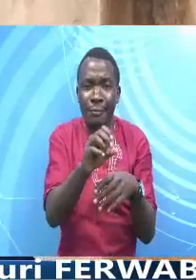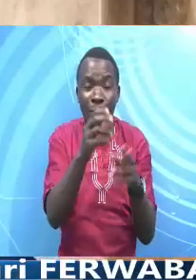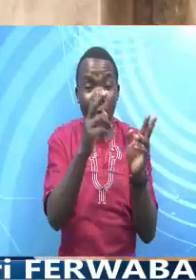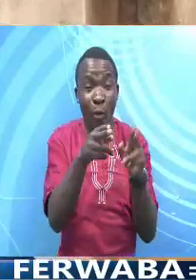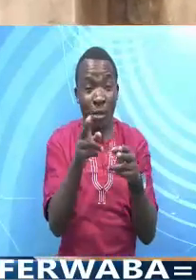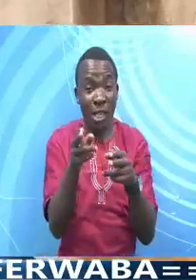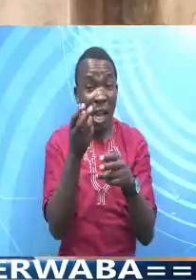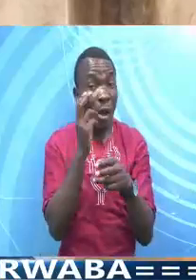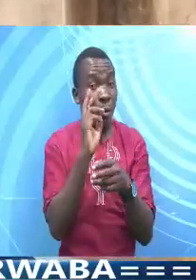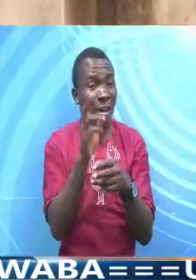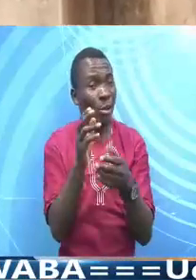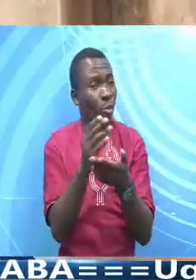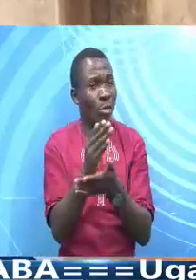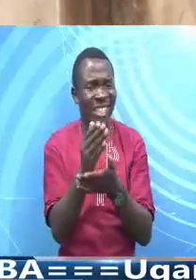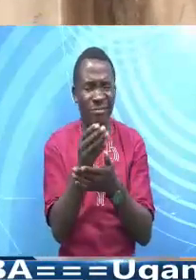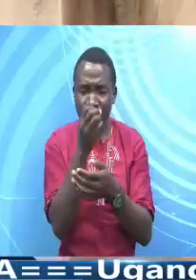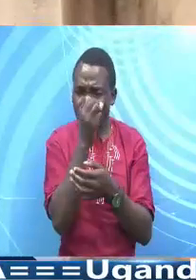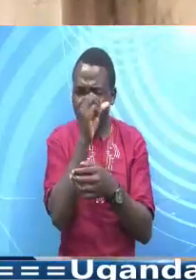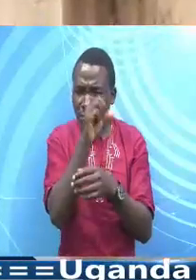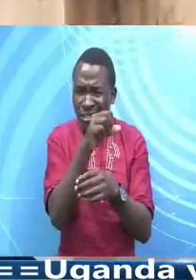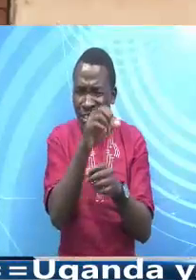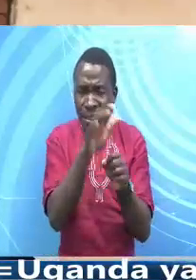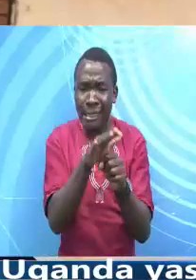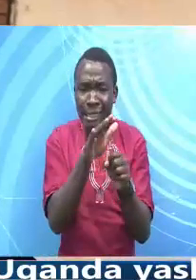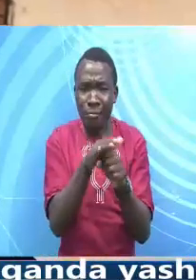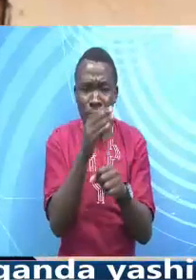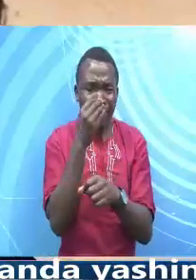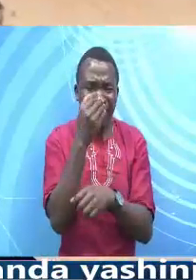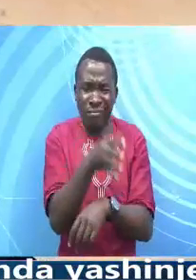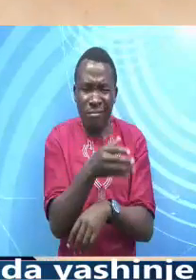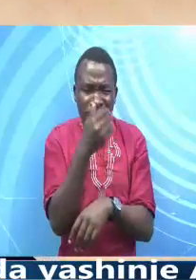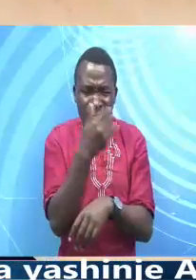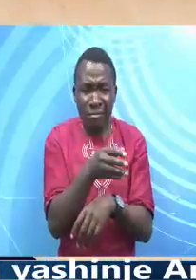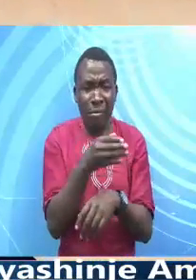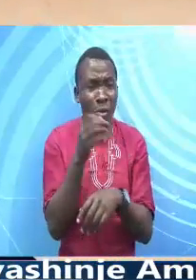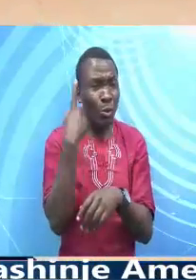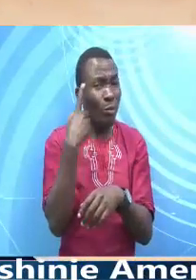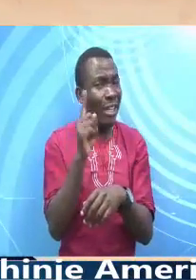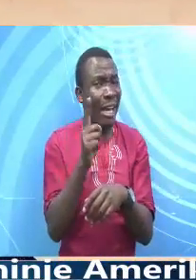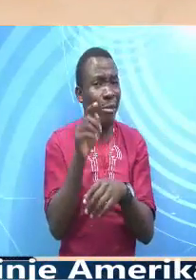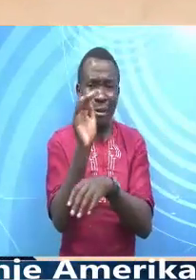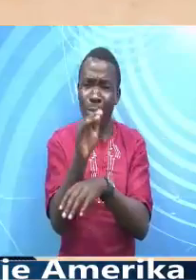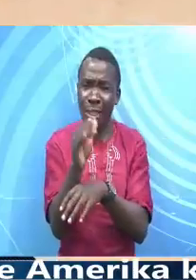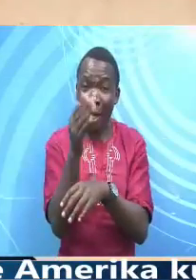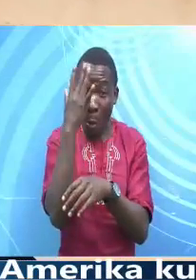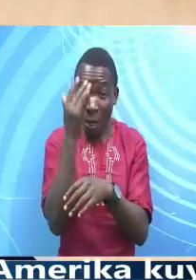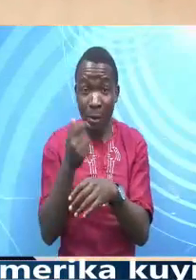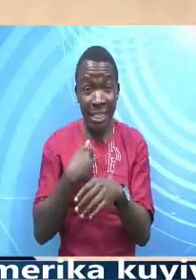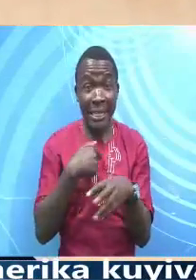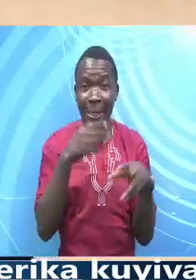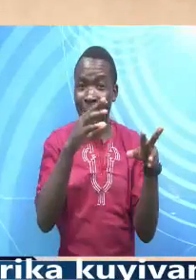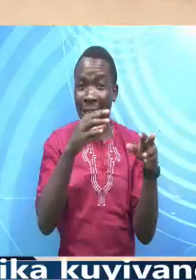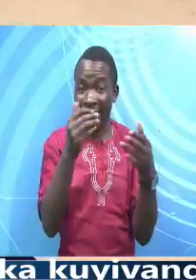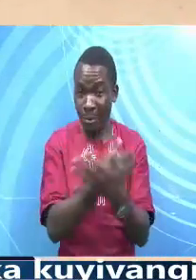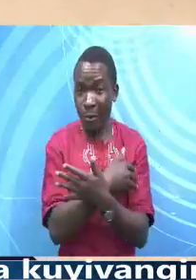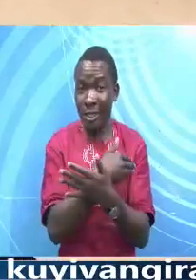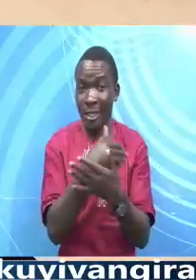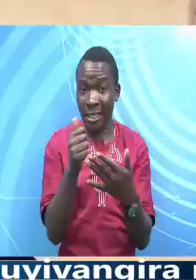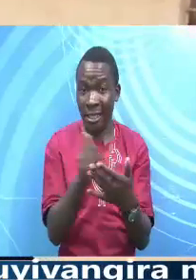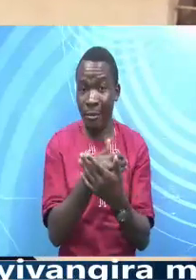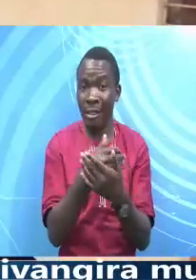Ubusanga hanuka cyane biteye ubwoba. Numva njye ntacyo nigize mbibaza kuko ndi umwimukira, ntabwo naza nsanga